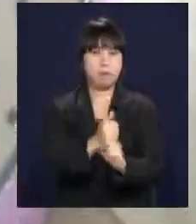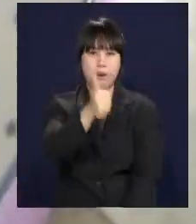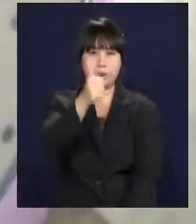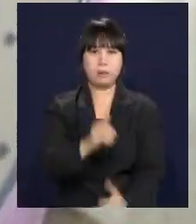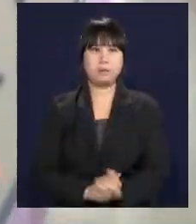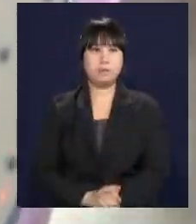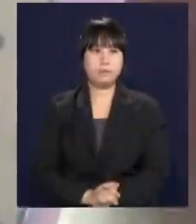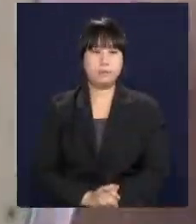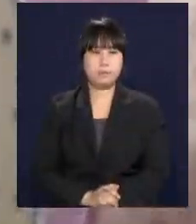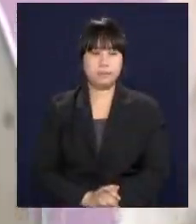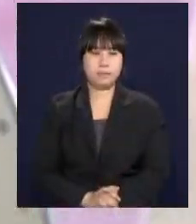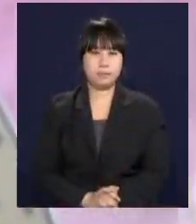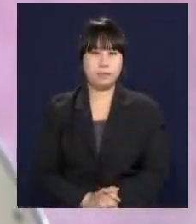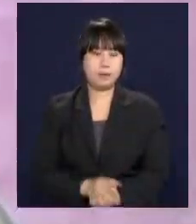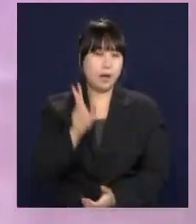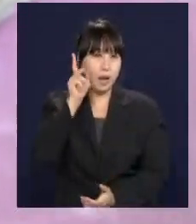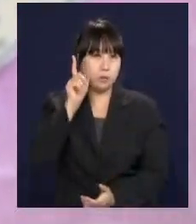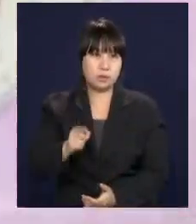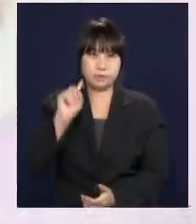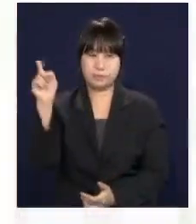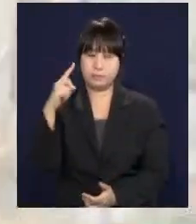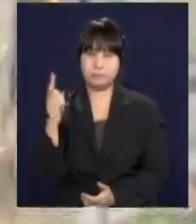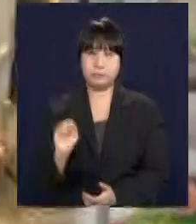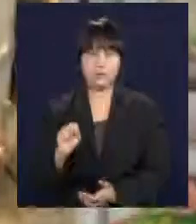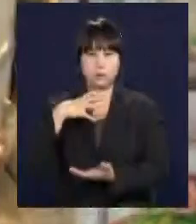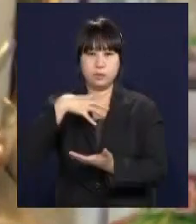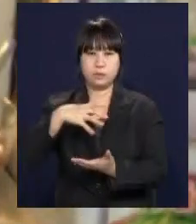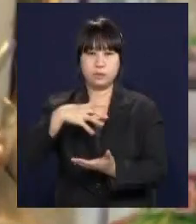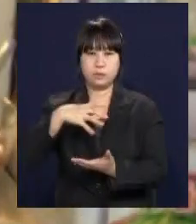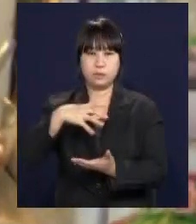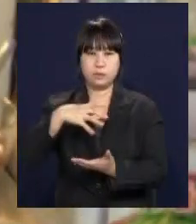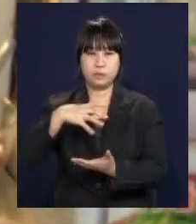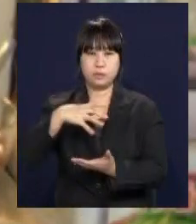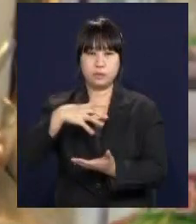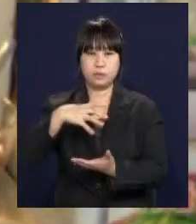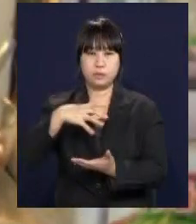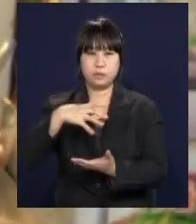ชัชญาทนีสันข่าวจริงสปริงนิวรายงานโอ้